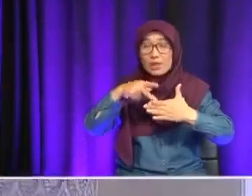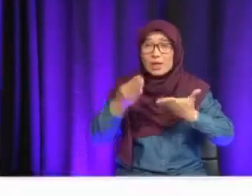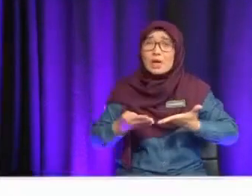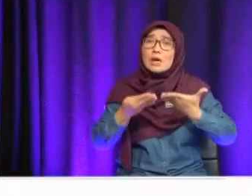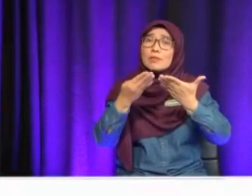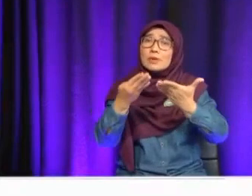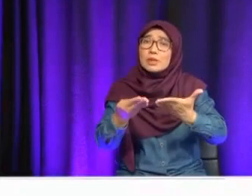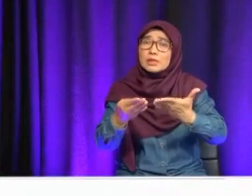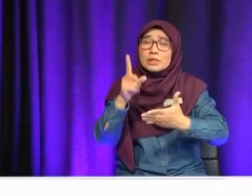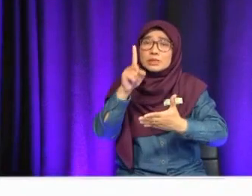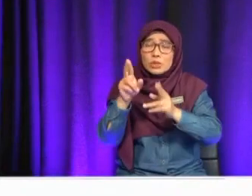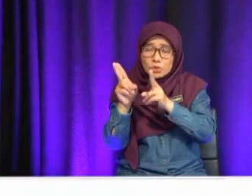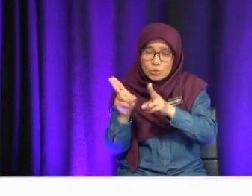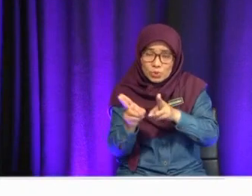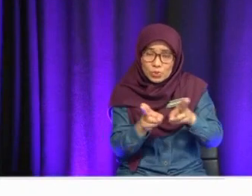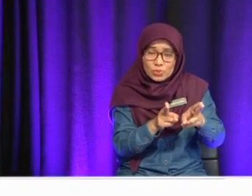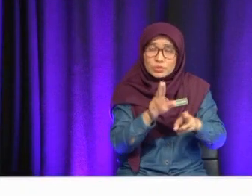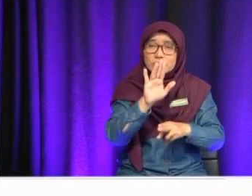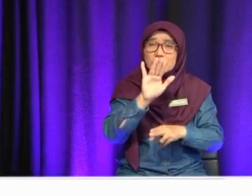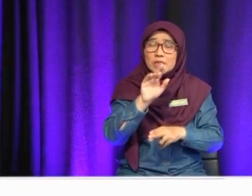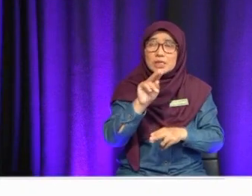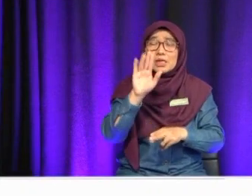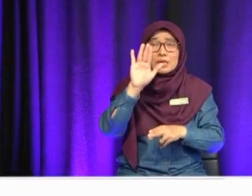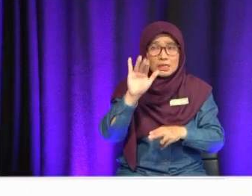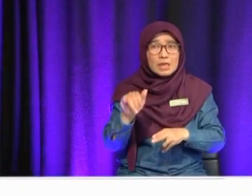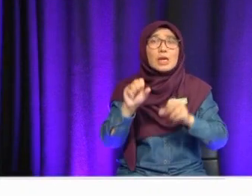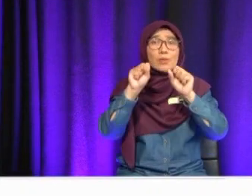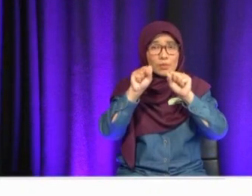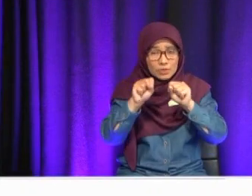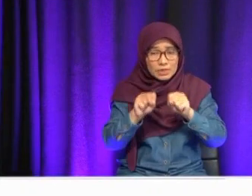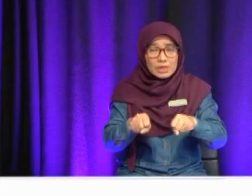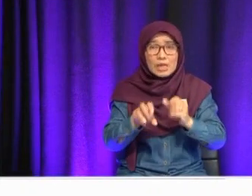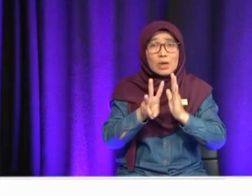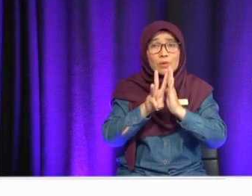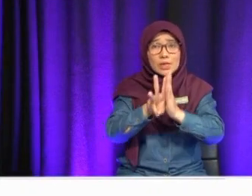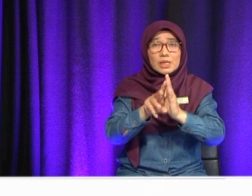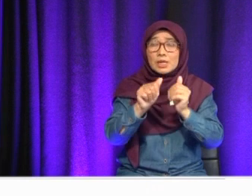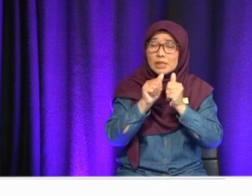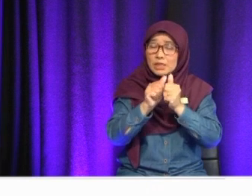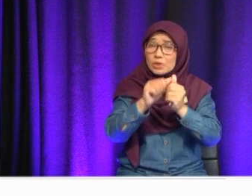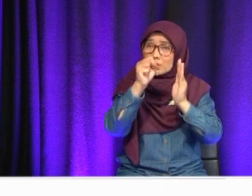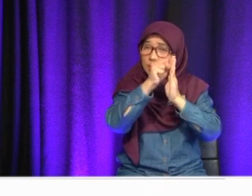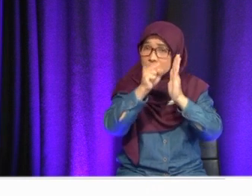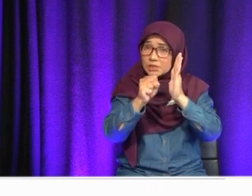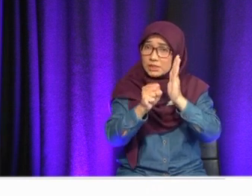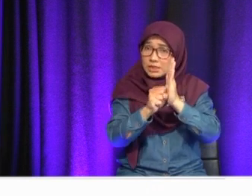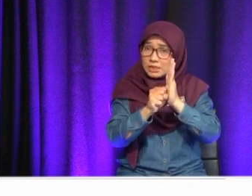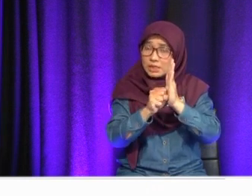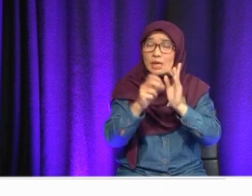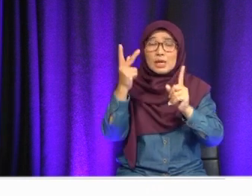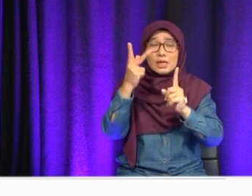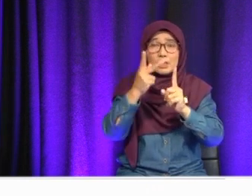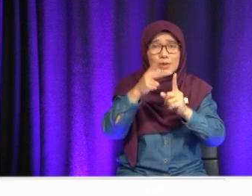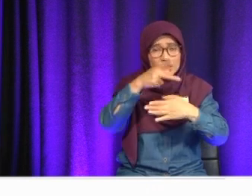menyerahkan sesuatu urusan yang boleh diwakilkan mengikut syarat kepada pihak lain ketika